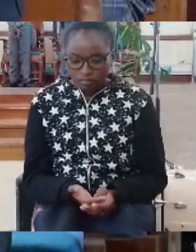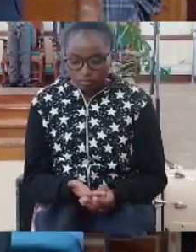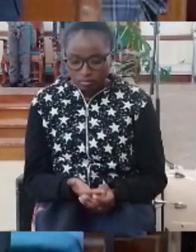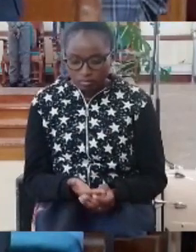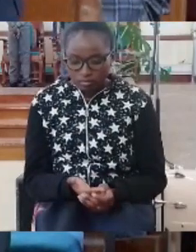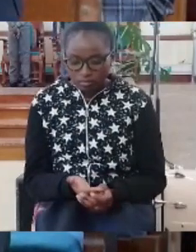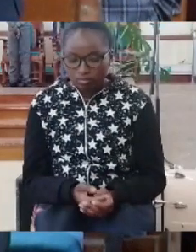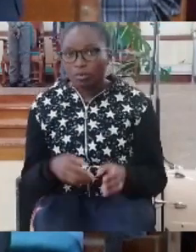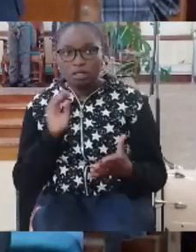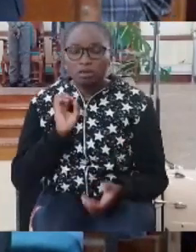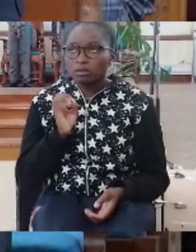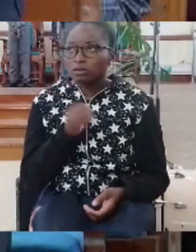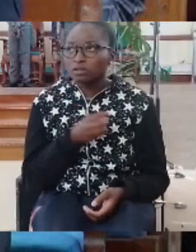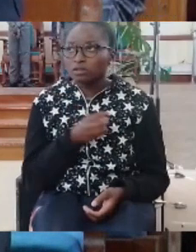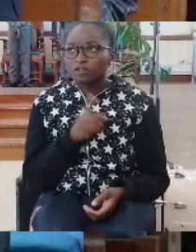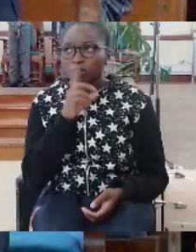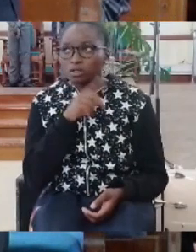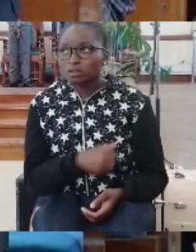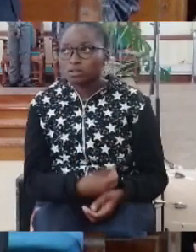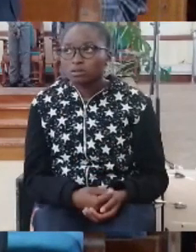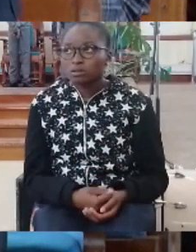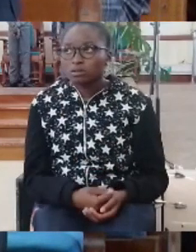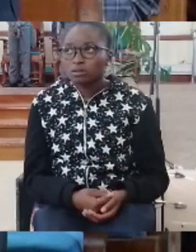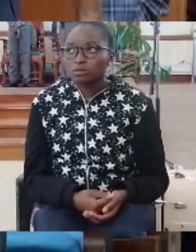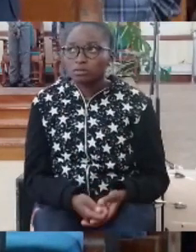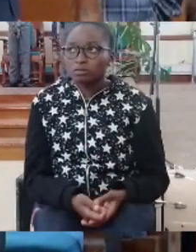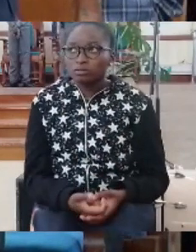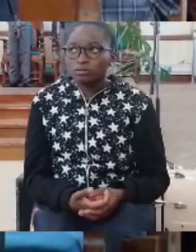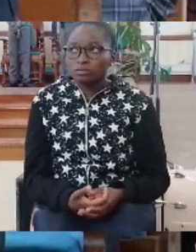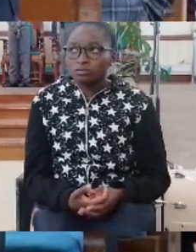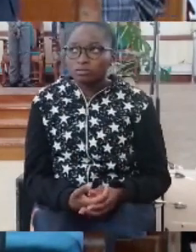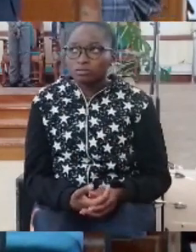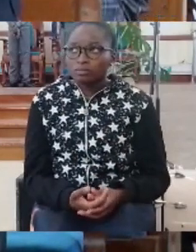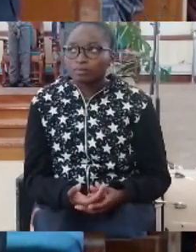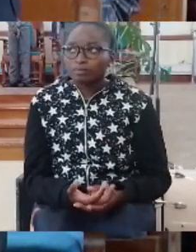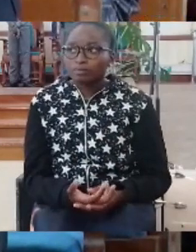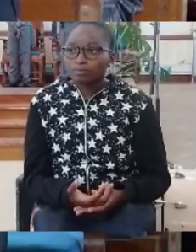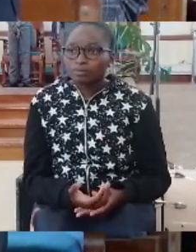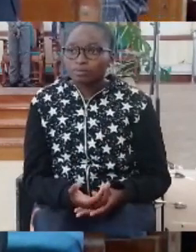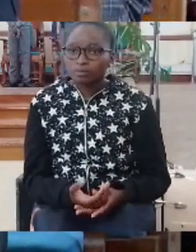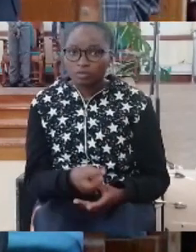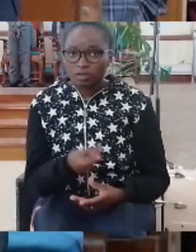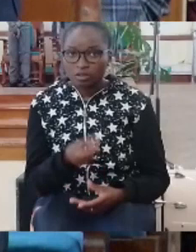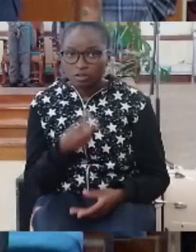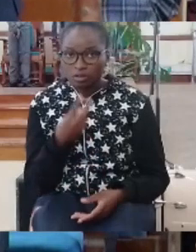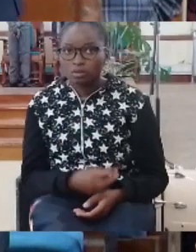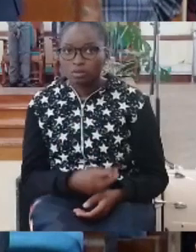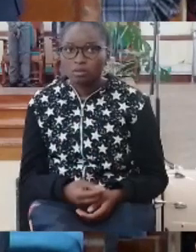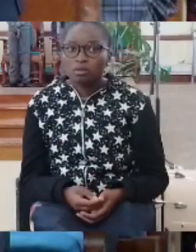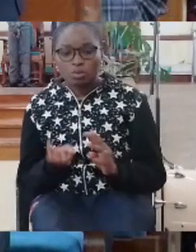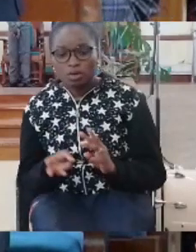witu. Doga adhile ne ihuho kanio. Petro. Netodo wago shodhelelia ke ihuho kanio. Netodo wago shodhelelia